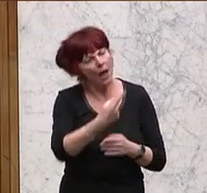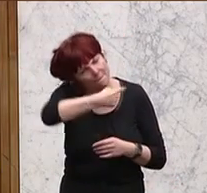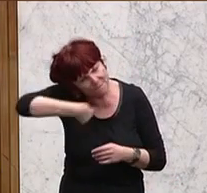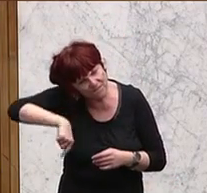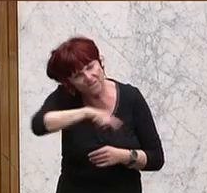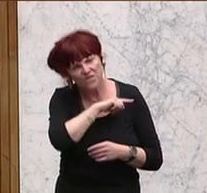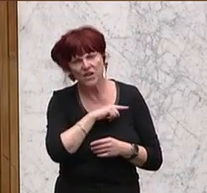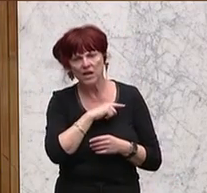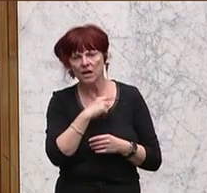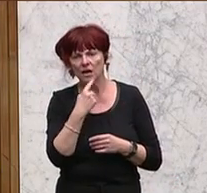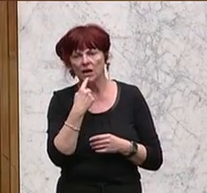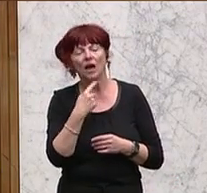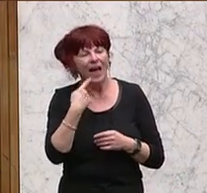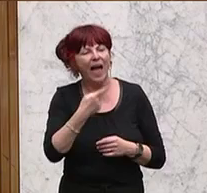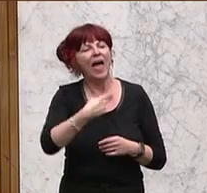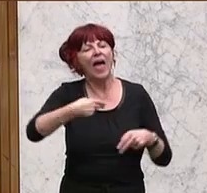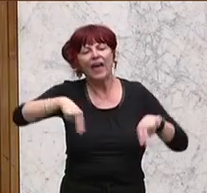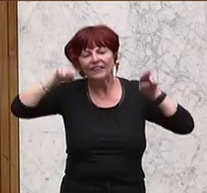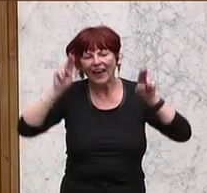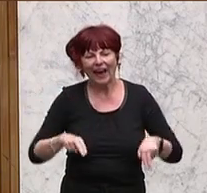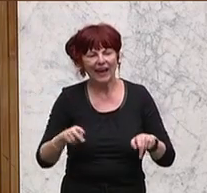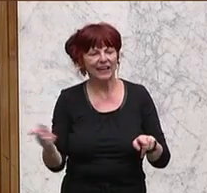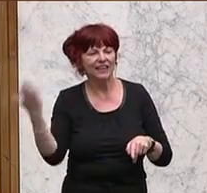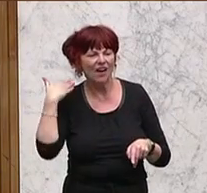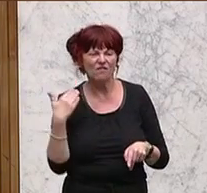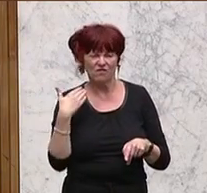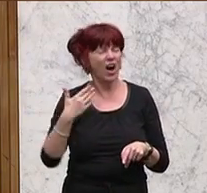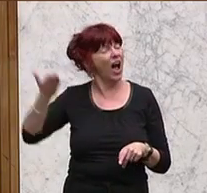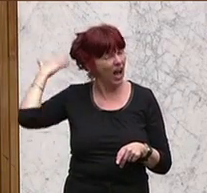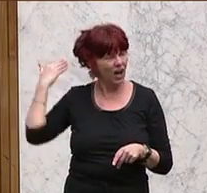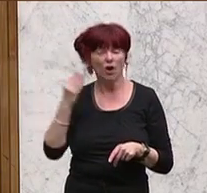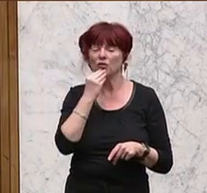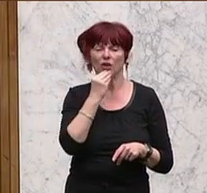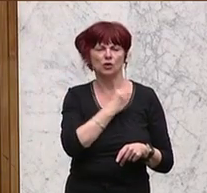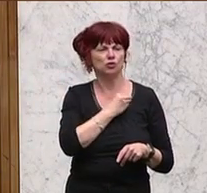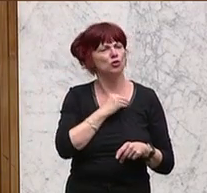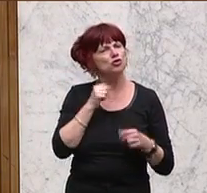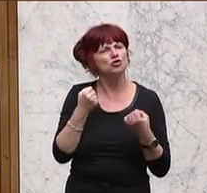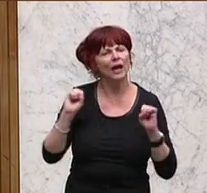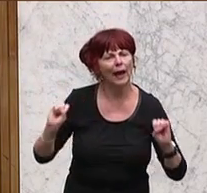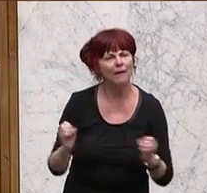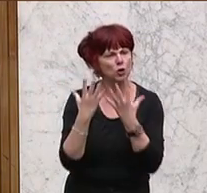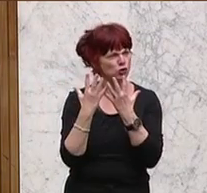setzen wir zurück ein Recht, das wir aus der Französischen Revolution praktisch blutig erkämpft haben.